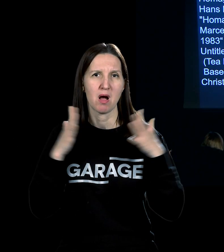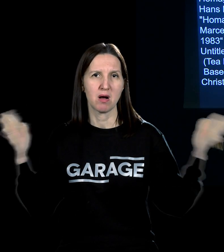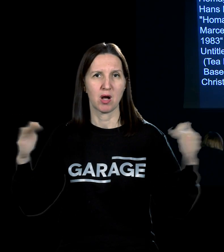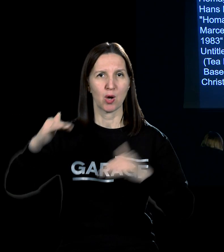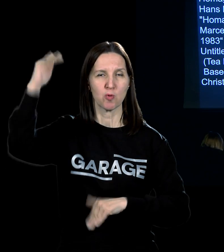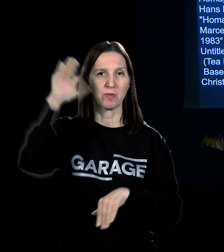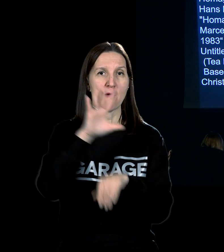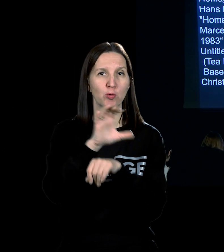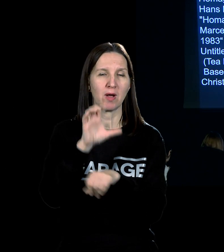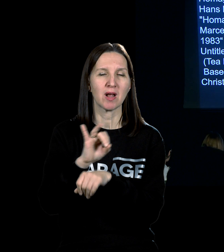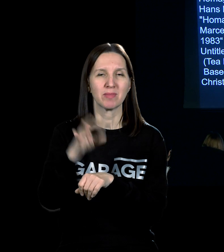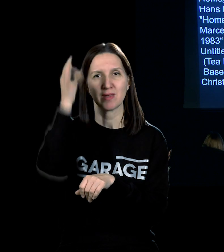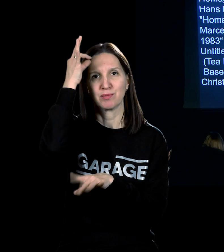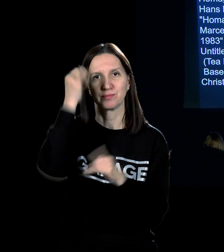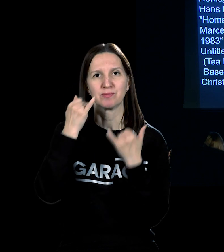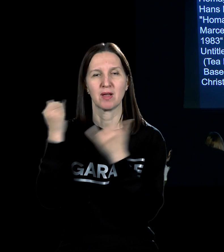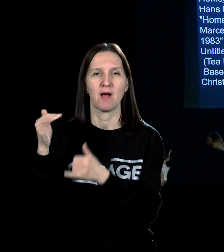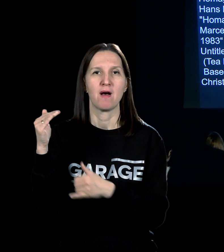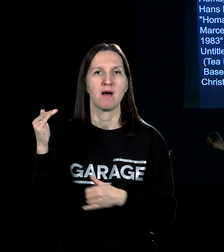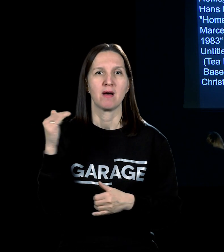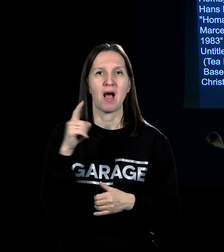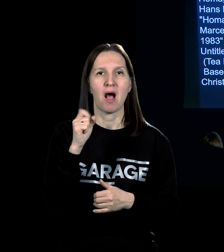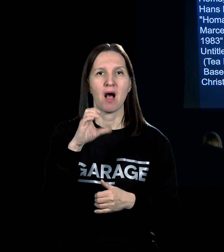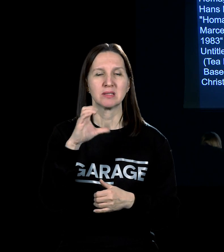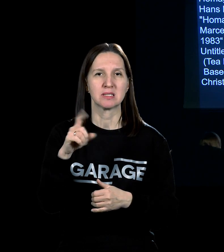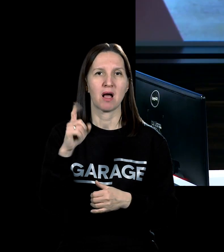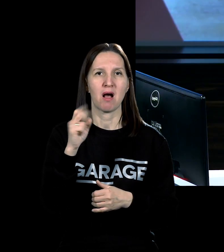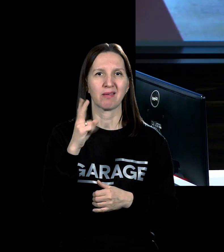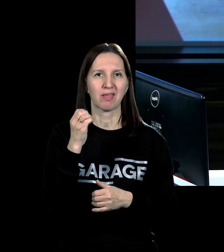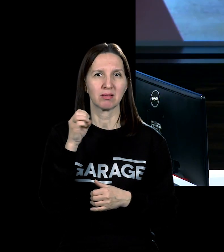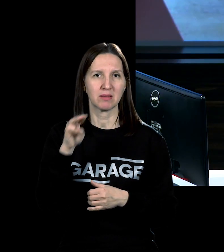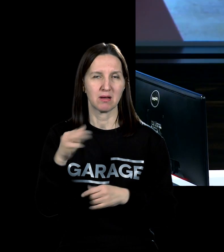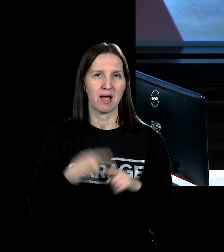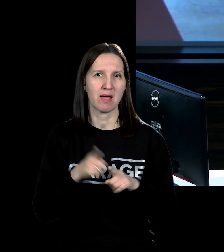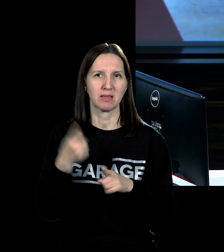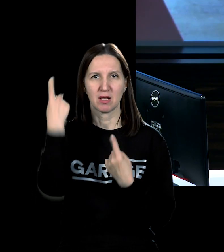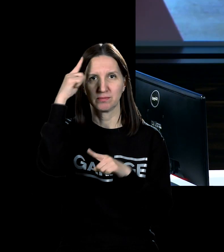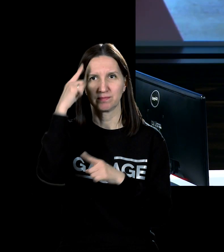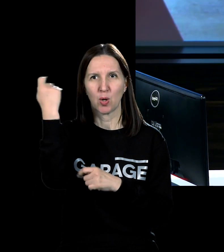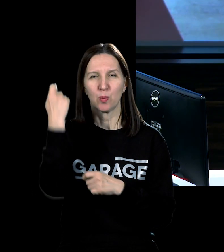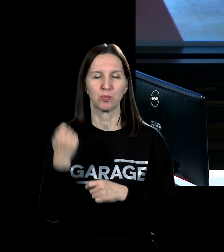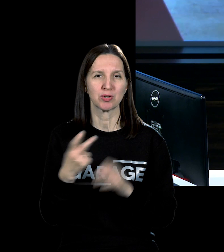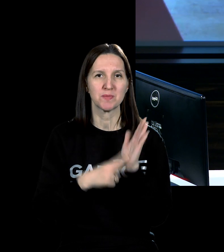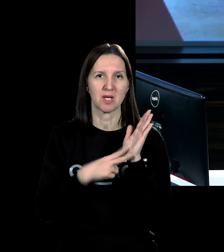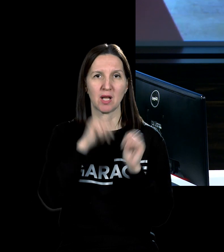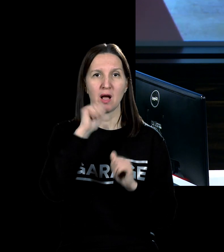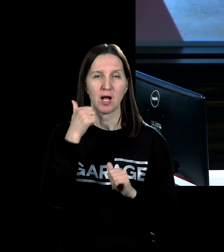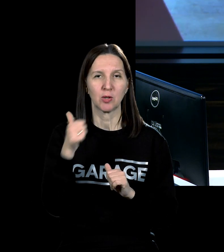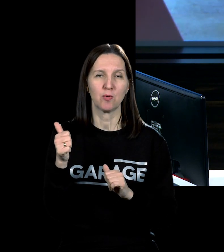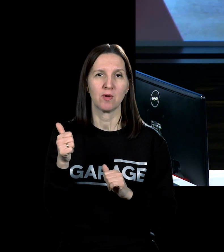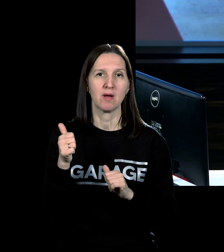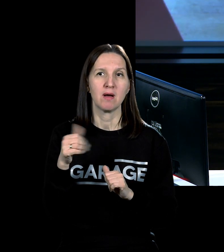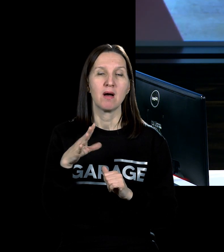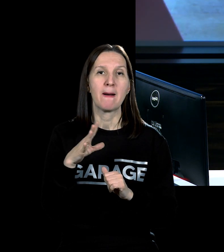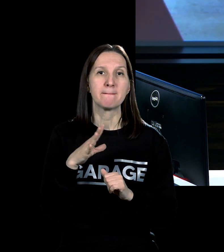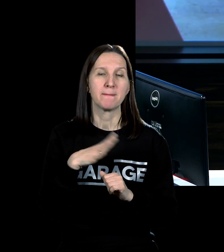и замечательным омажем Хансу Хааке. Помните, мы говорили про Ханса Хааке, про работу 70-х годов, где был парадный,